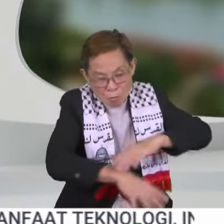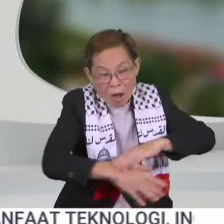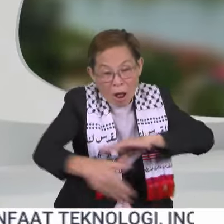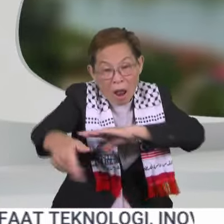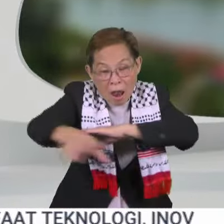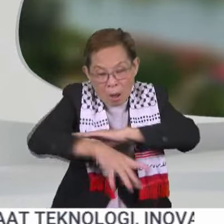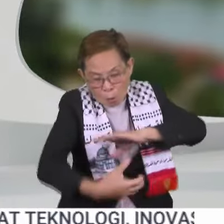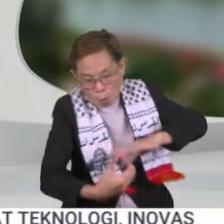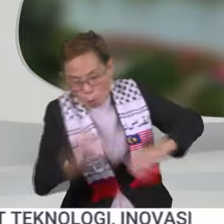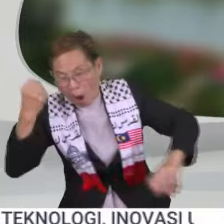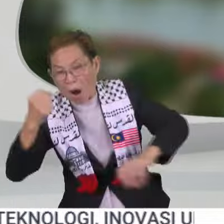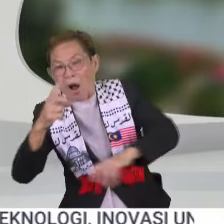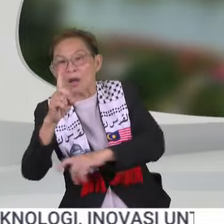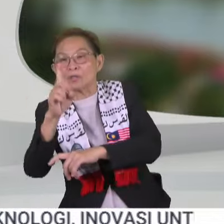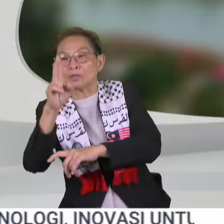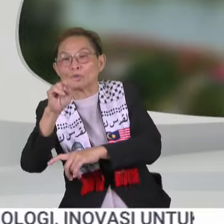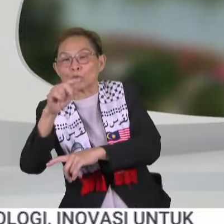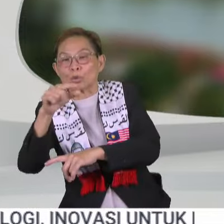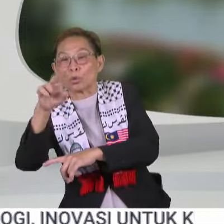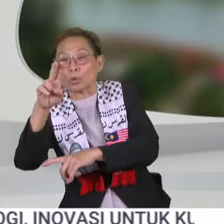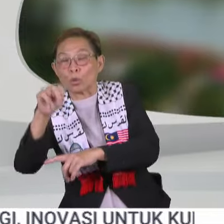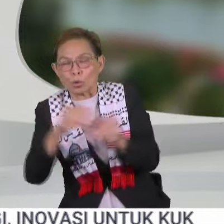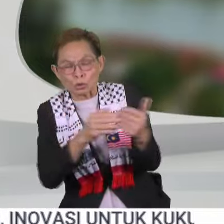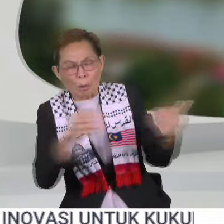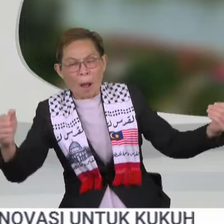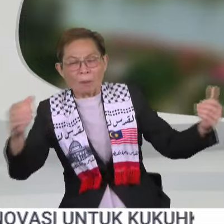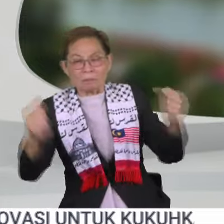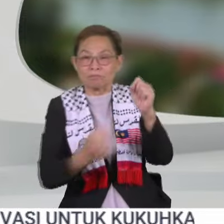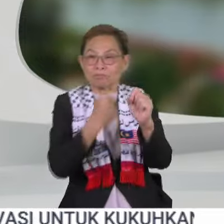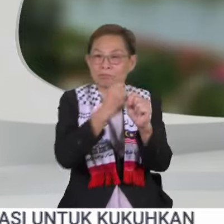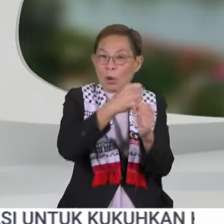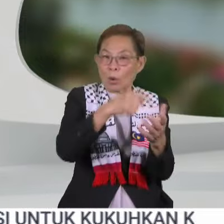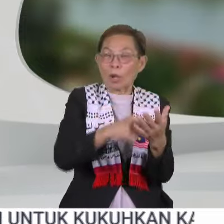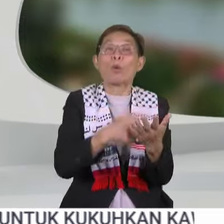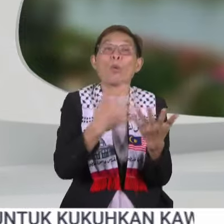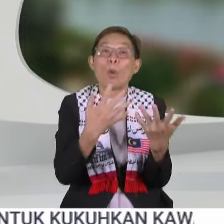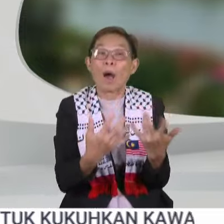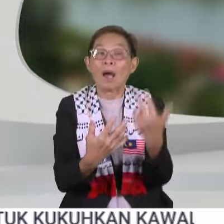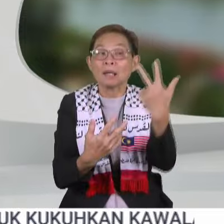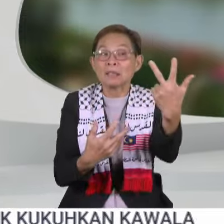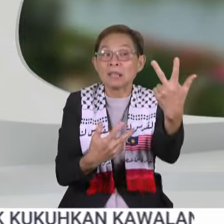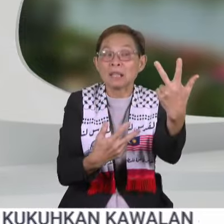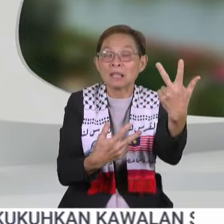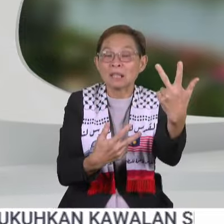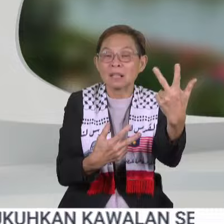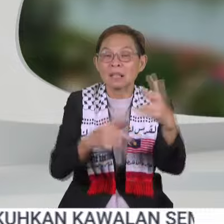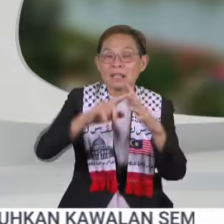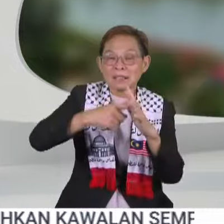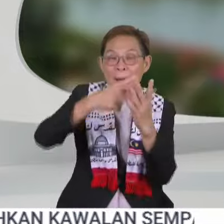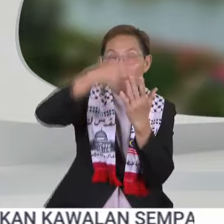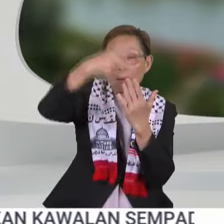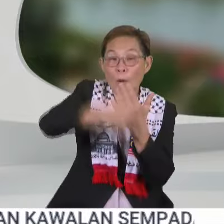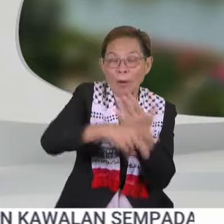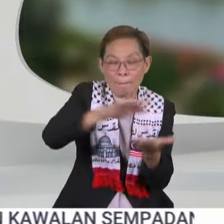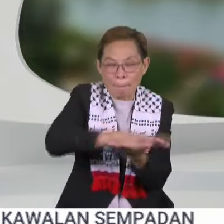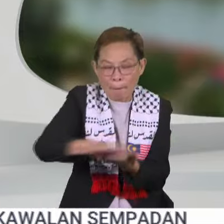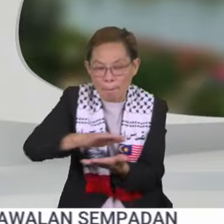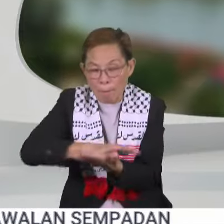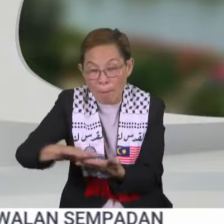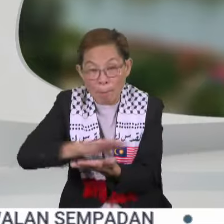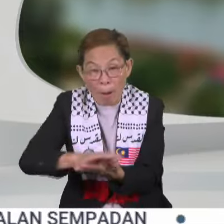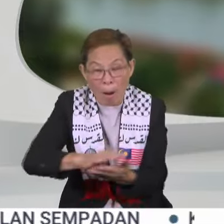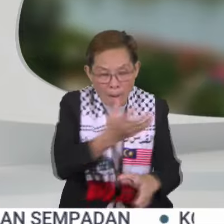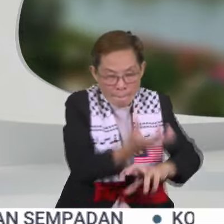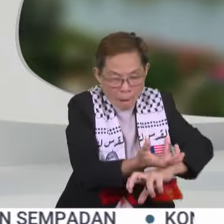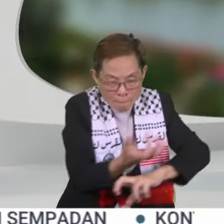Pulau Tenggol, Dungun sepanjang tahun ini. Jumlah itu hasil daripada 3 siri pelaksanaan program pembersihan di kawasan Terumbu